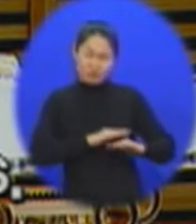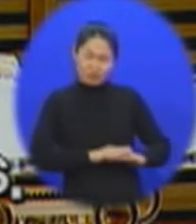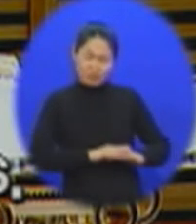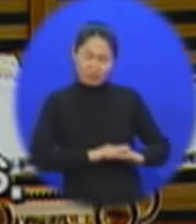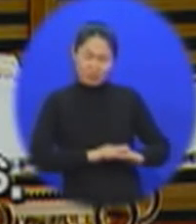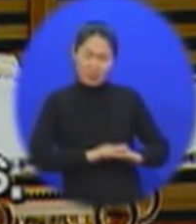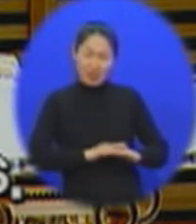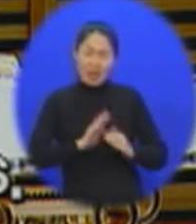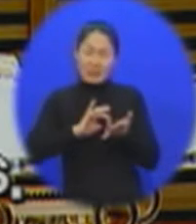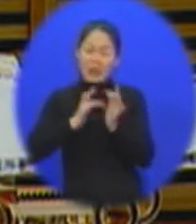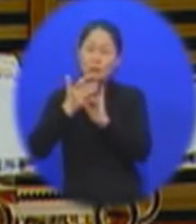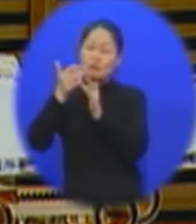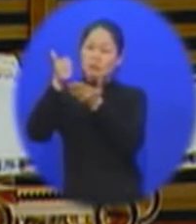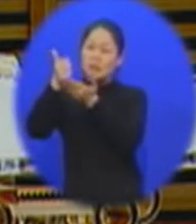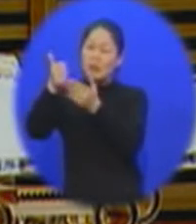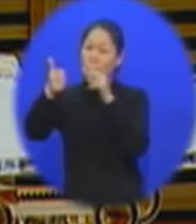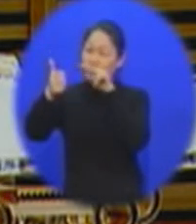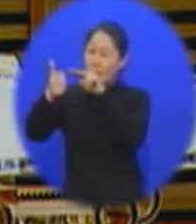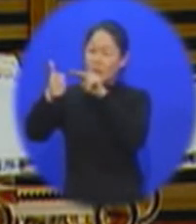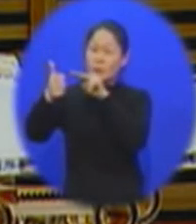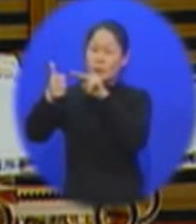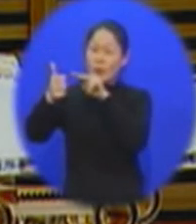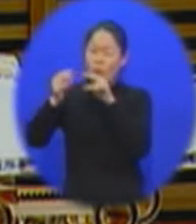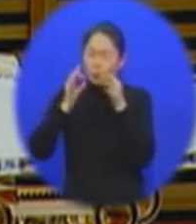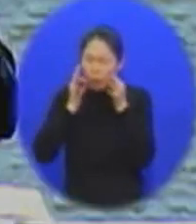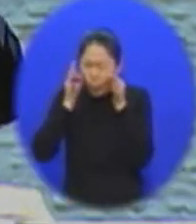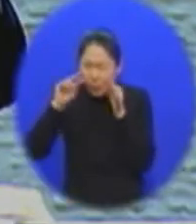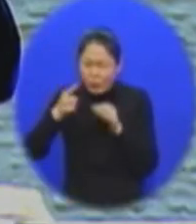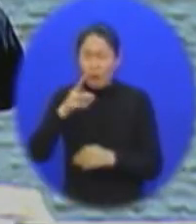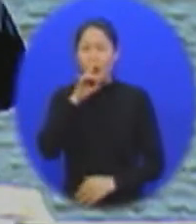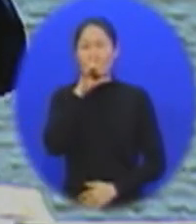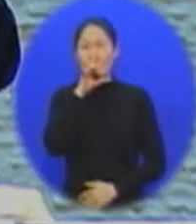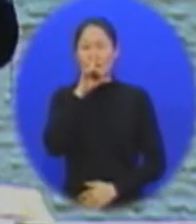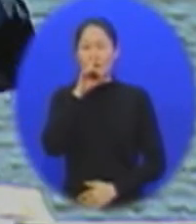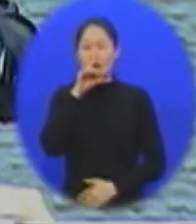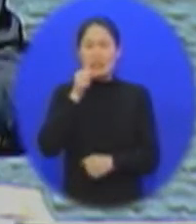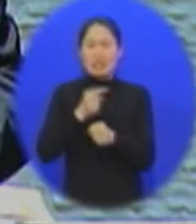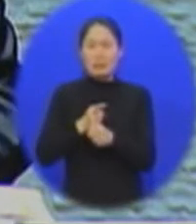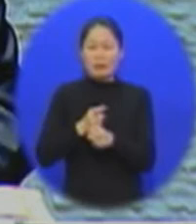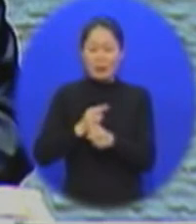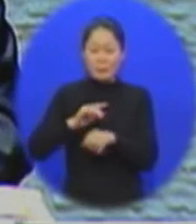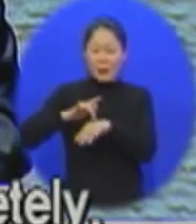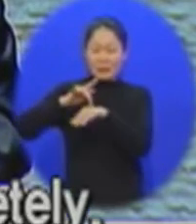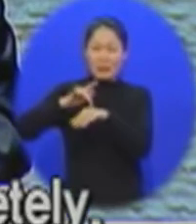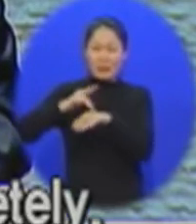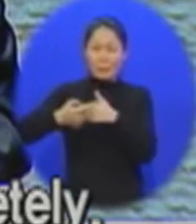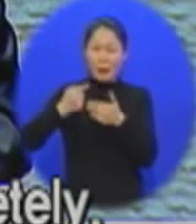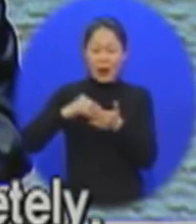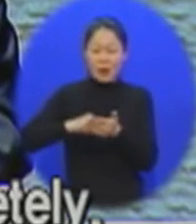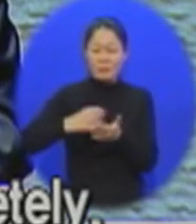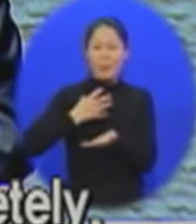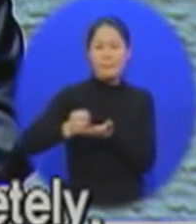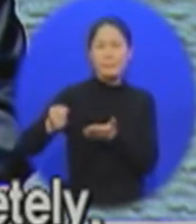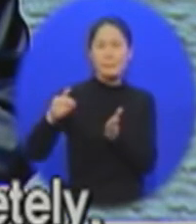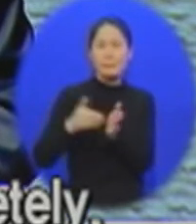예수님을 바라보려고 그래도 바라봐 지지 않아요 이미 마음을 마귀에게 완전히 뺏겨 버렸거든요